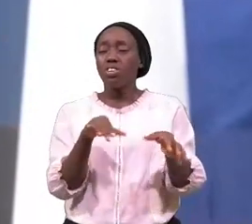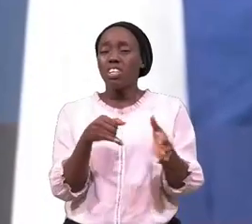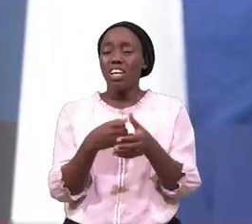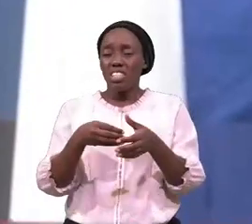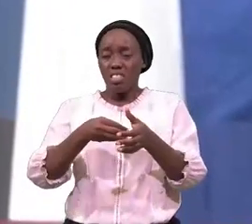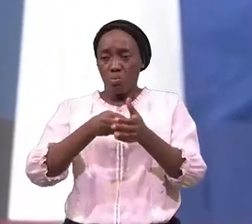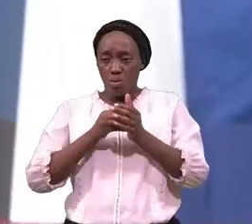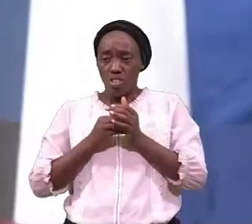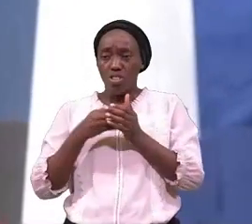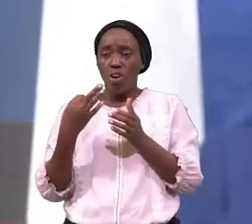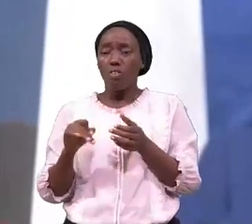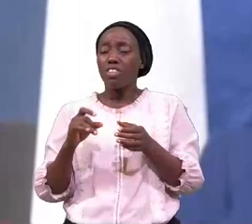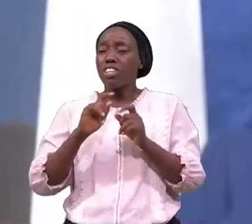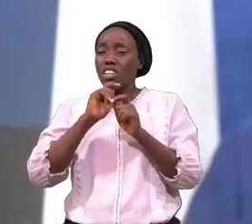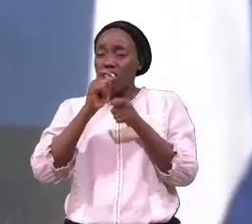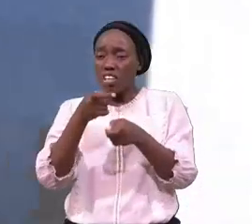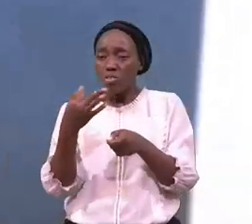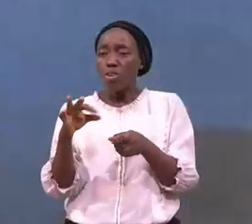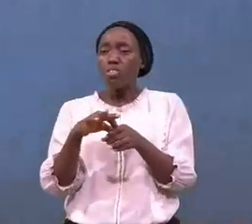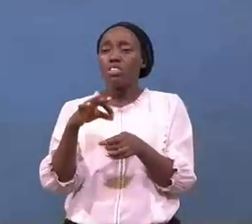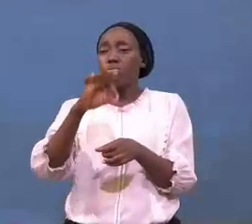Pour que nous le fassions dans la puissance et avec la